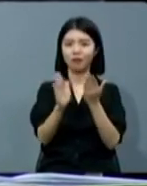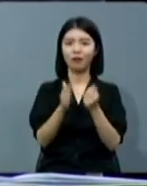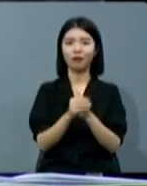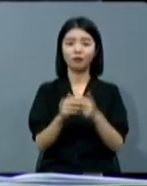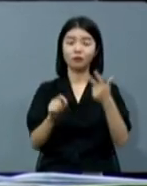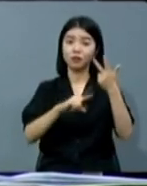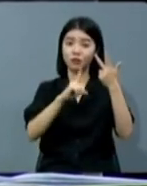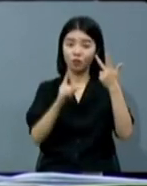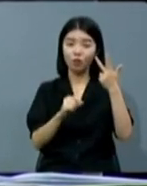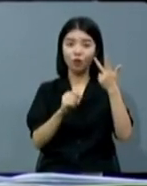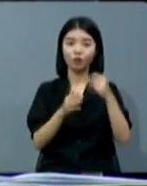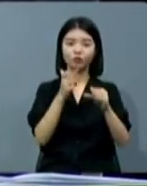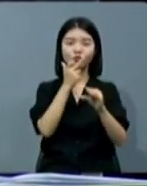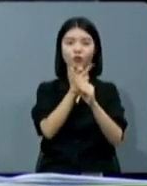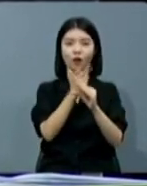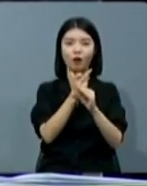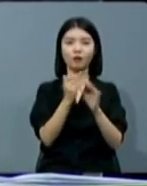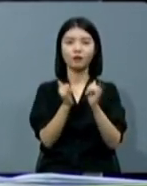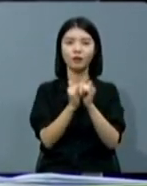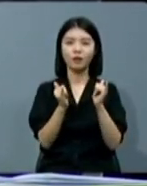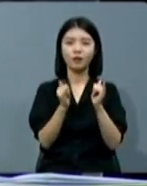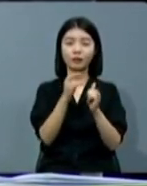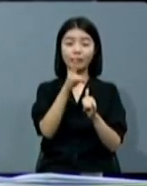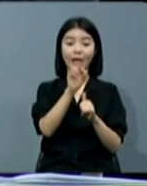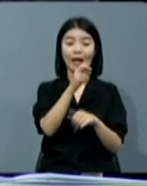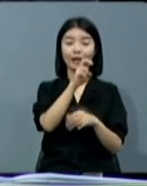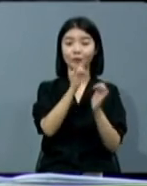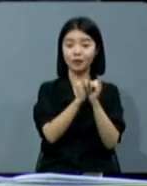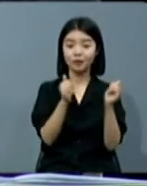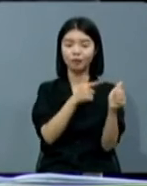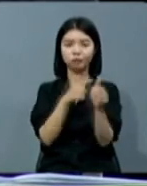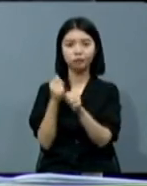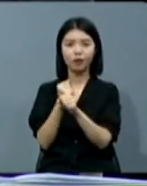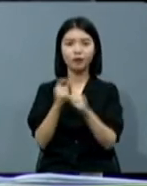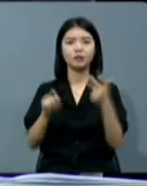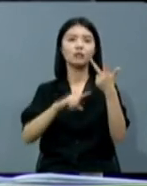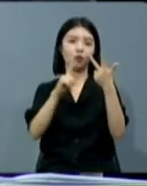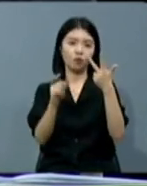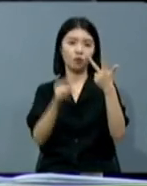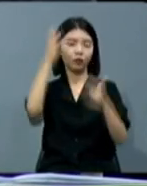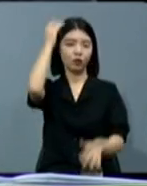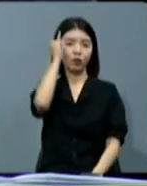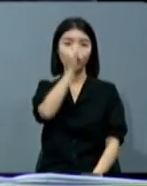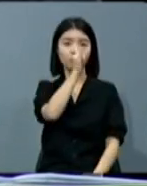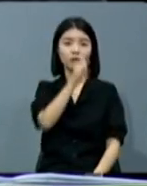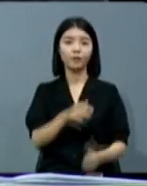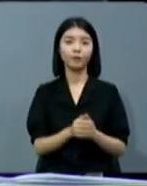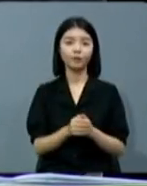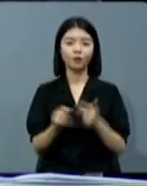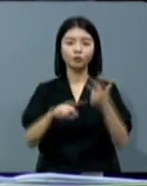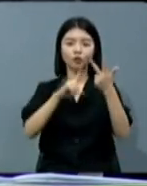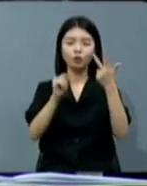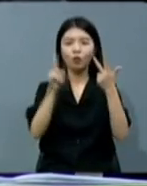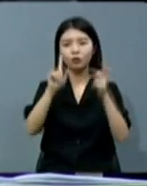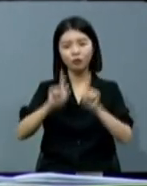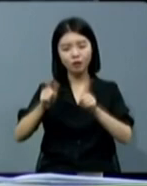7월 달에 중상관의 난민이, 양민들이 학살되기 시작한 게 저는 7월로 내가 기억을 합니다. 7월 어느